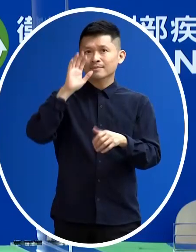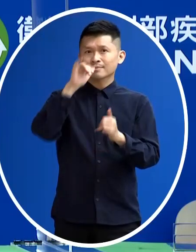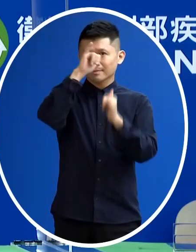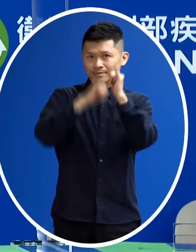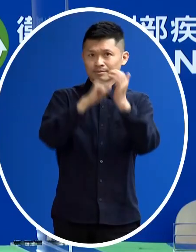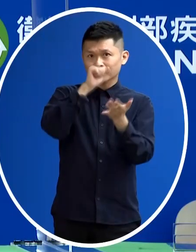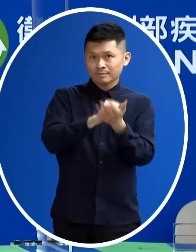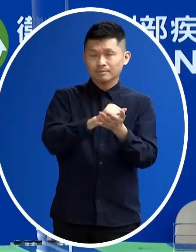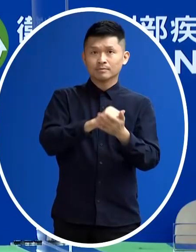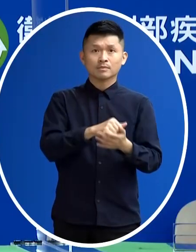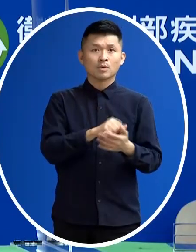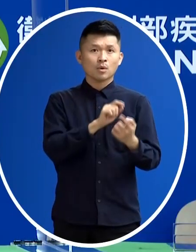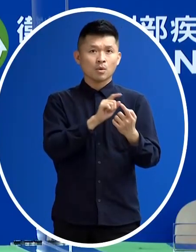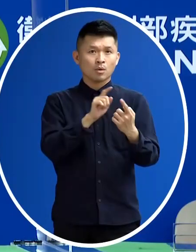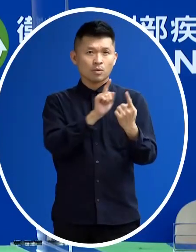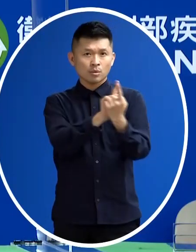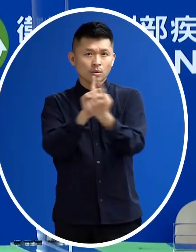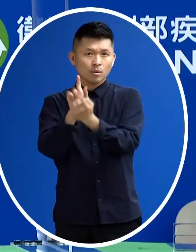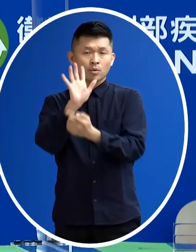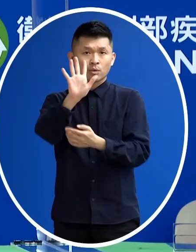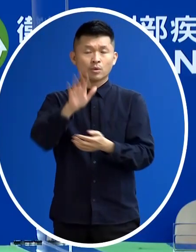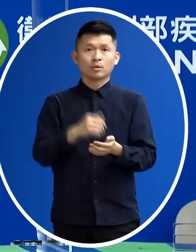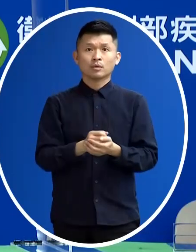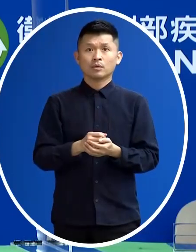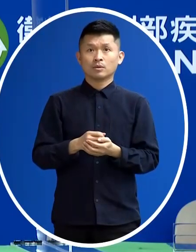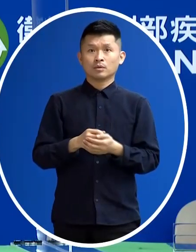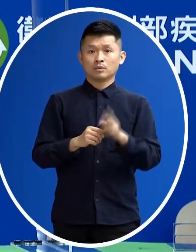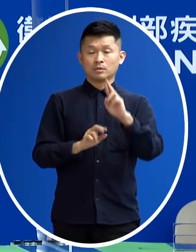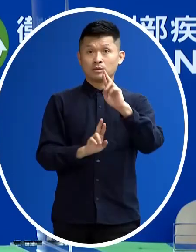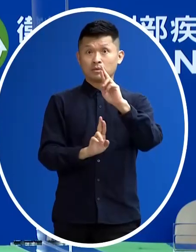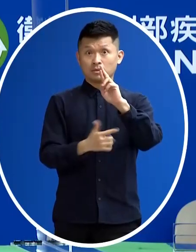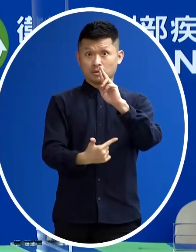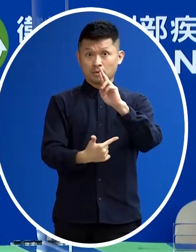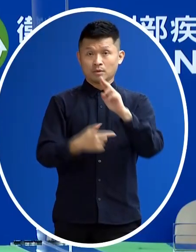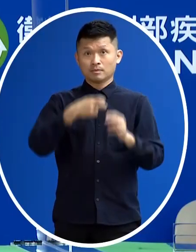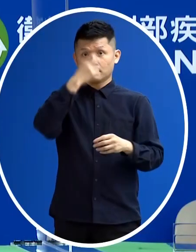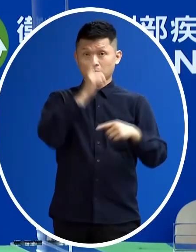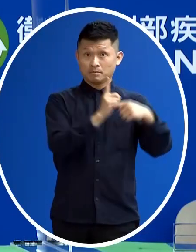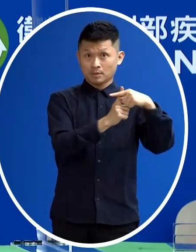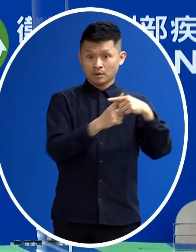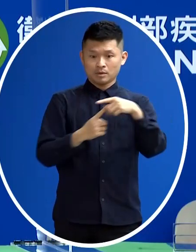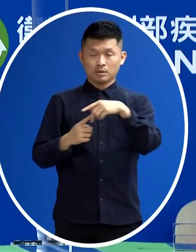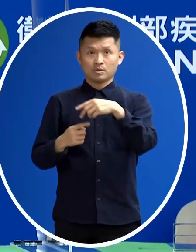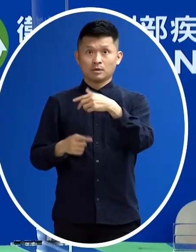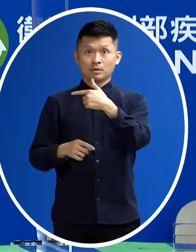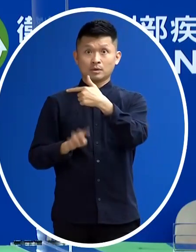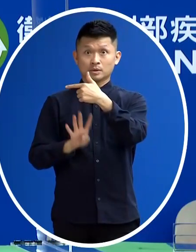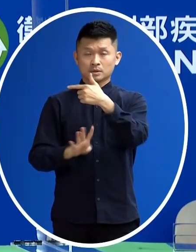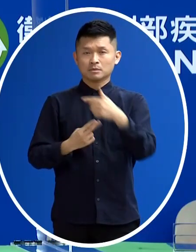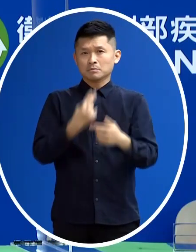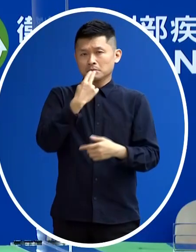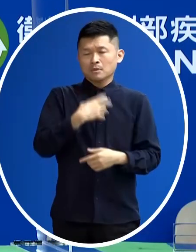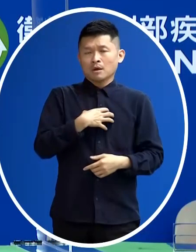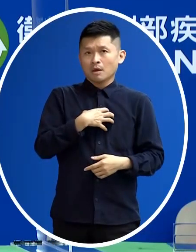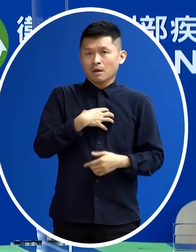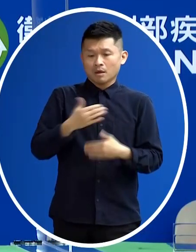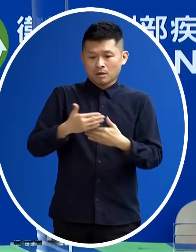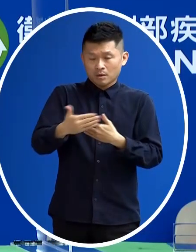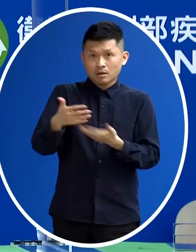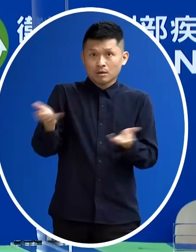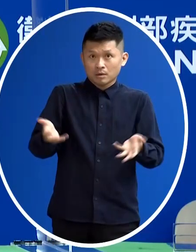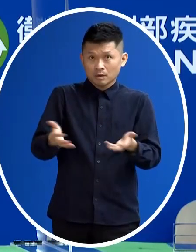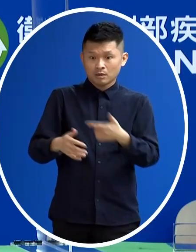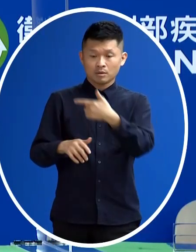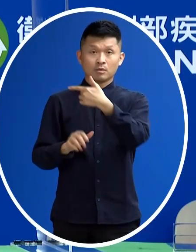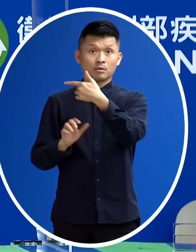相关活动接触史。那6月3日裁检为阳性，6月4日因呼吸喘住院隔离治疗，